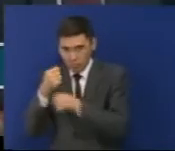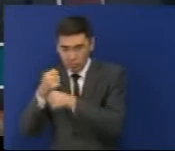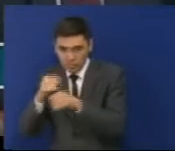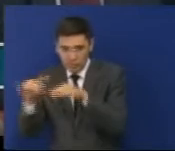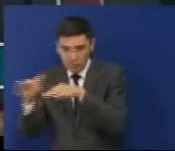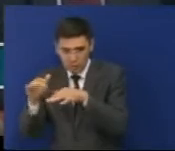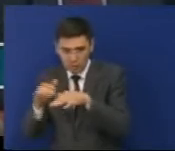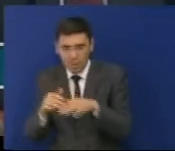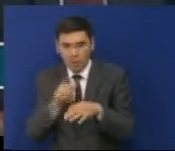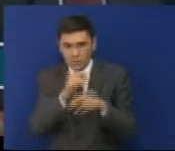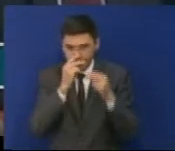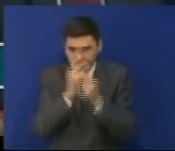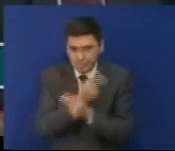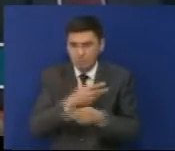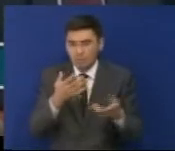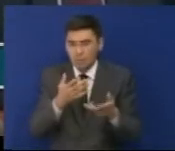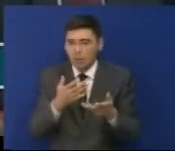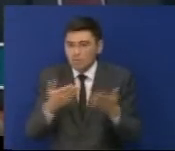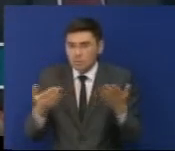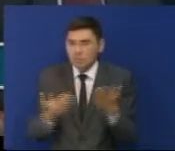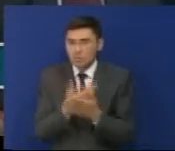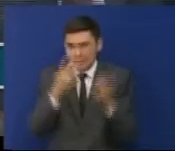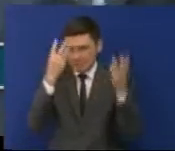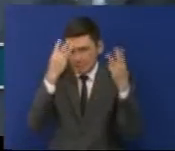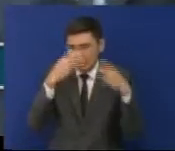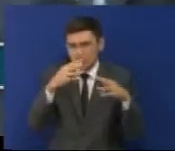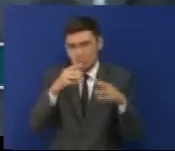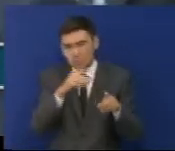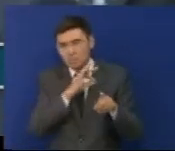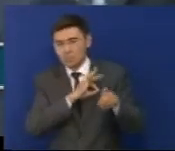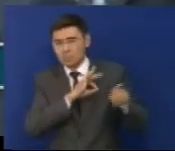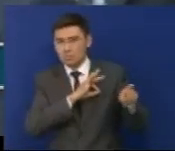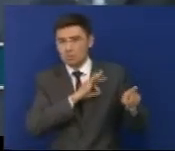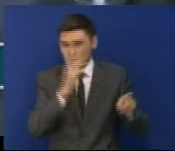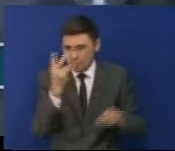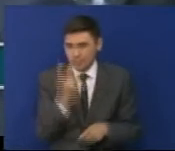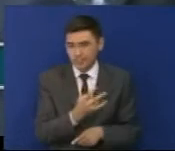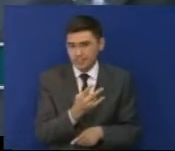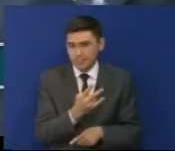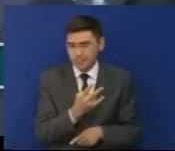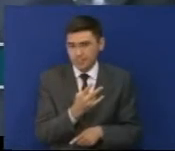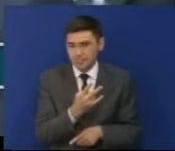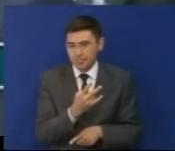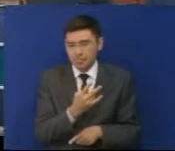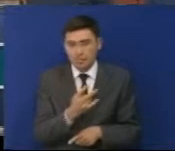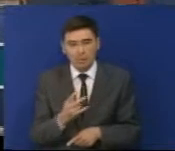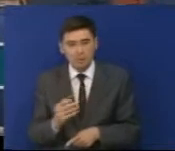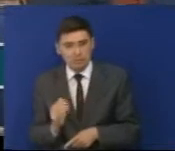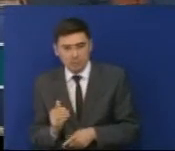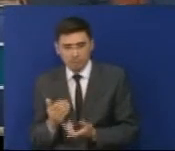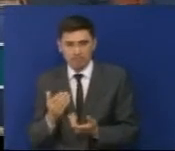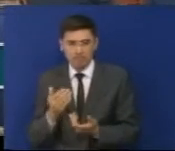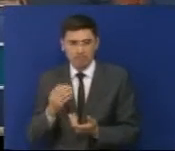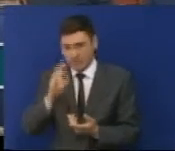саясатын бұқара жұртқа жариялаудың жаңа заманауи тетіктері де қарастырылуы тиіс. Жекеменшік және мемлекеттік